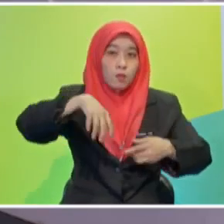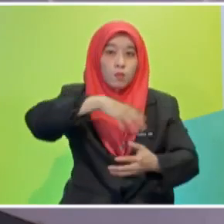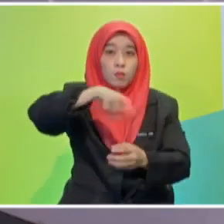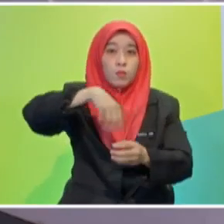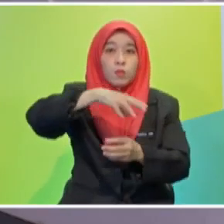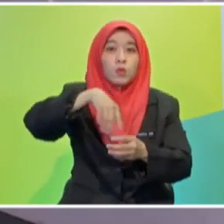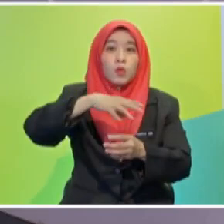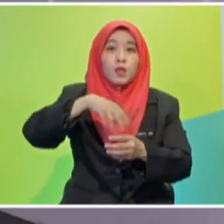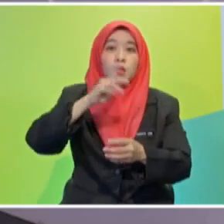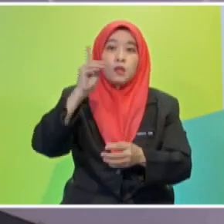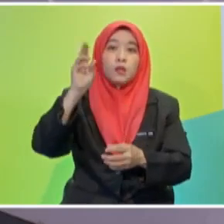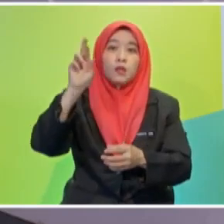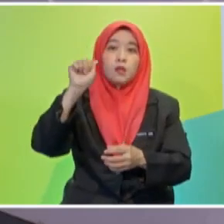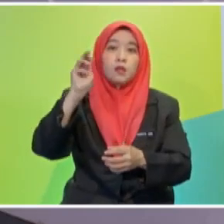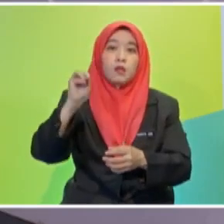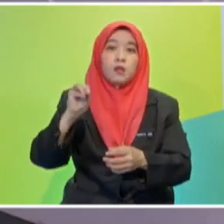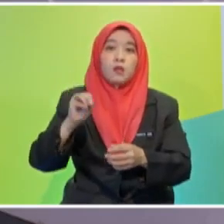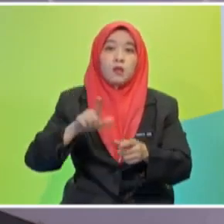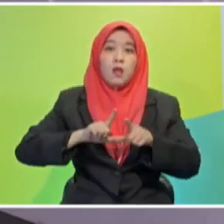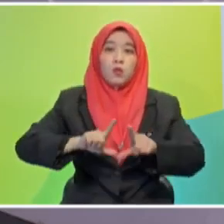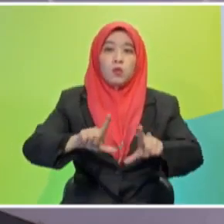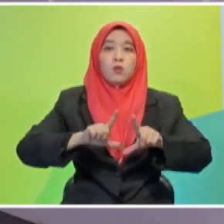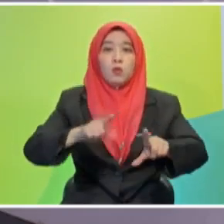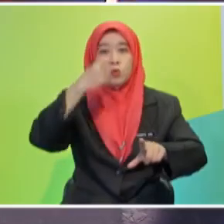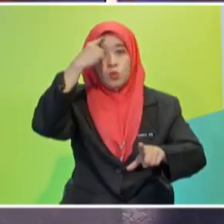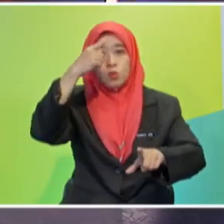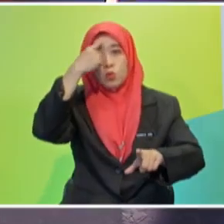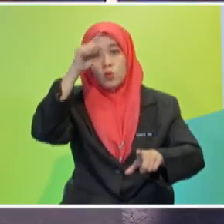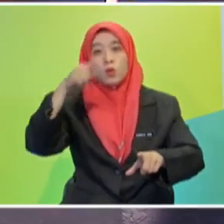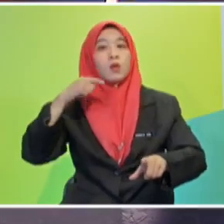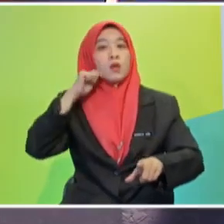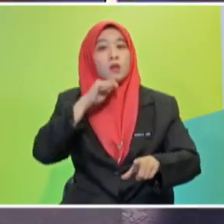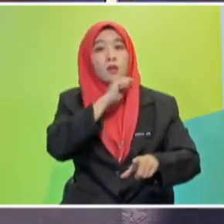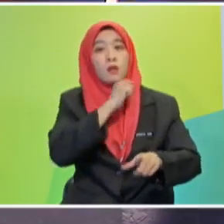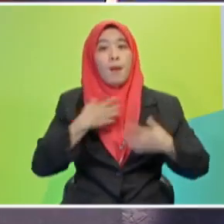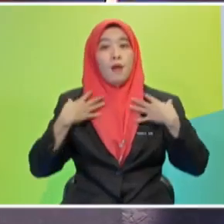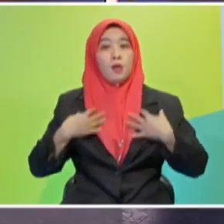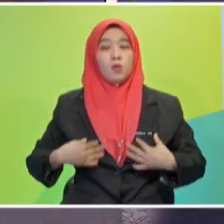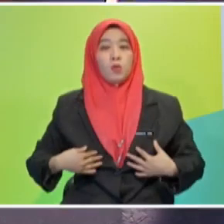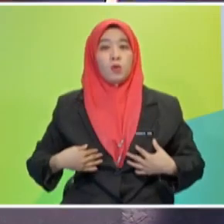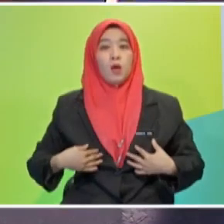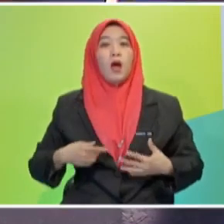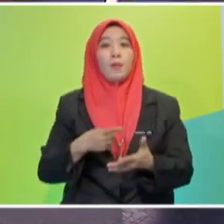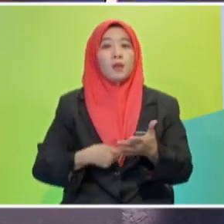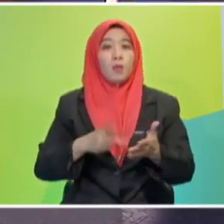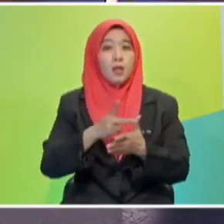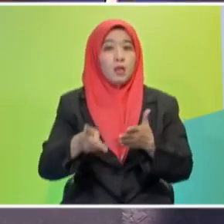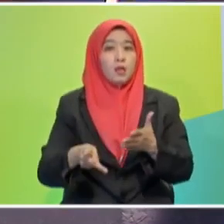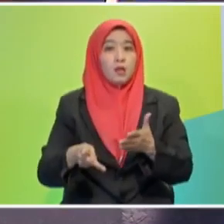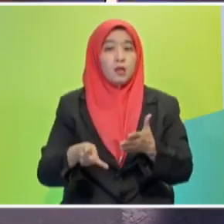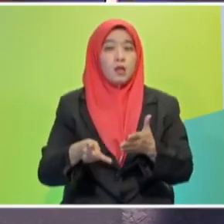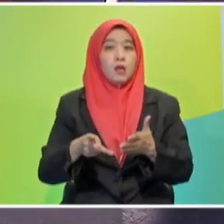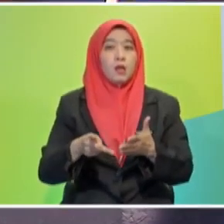kelajuan tinggi untuk mengeringkan pakaian. Jadi kat sini kita dah menggunakan komponen apa? Takal dan tali sawat tu.